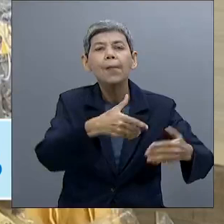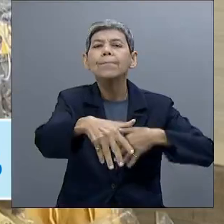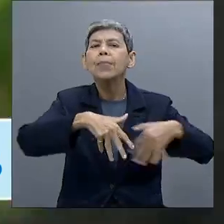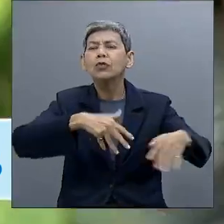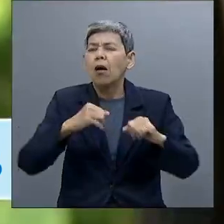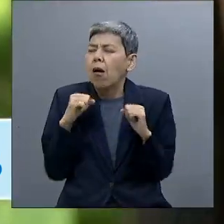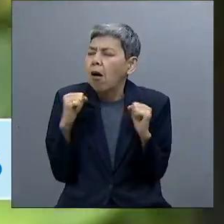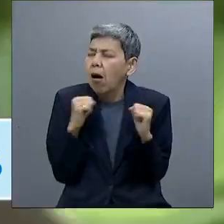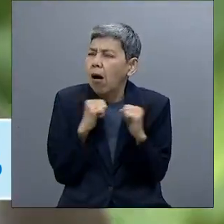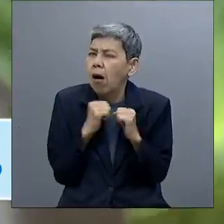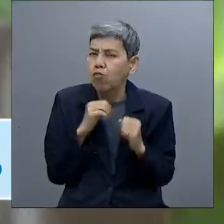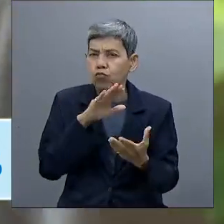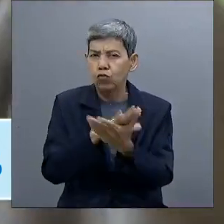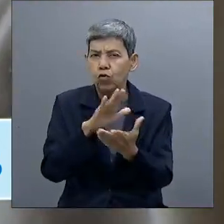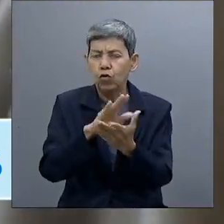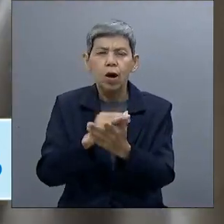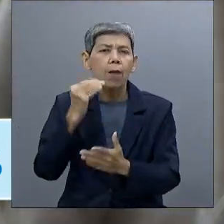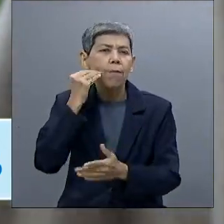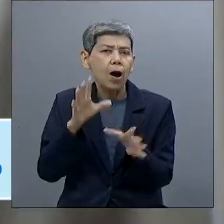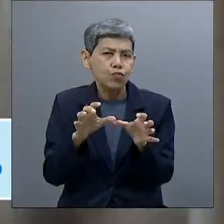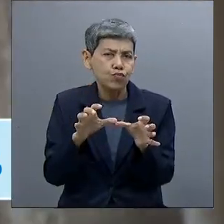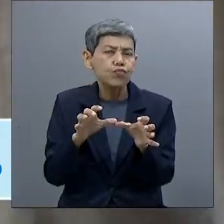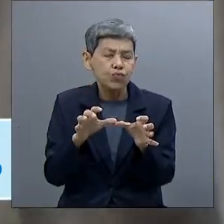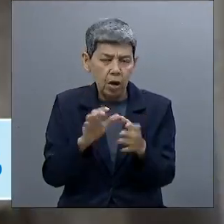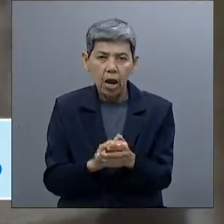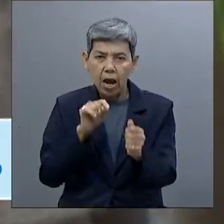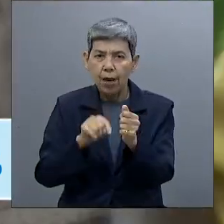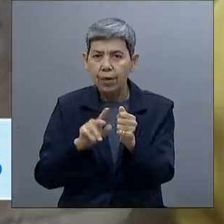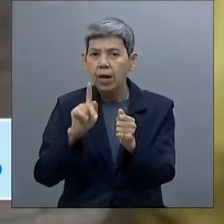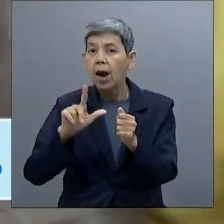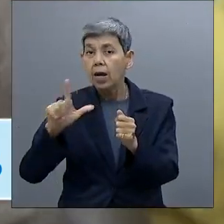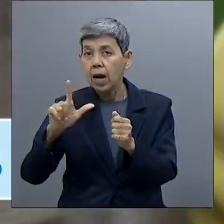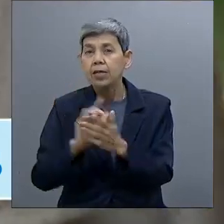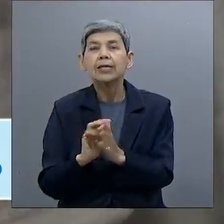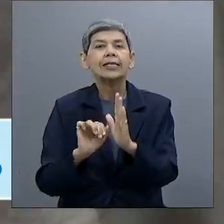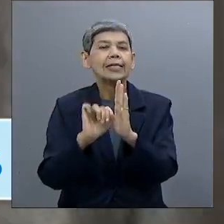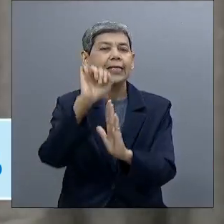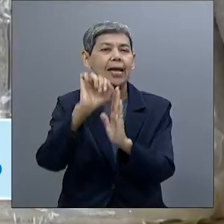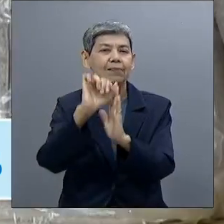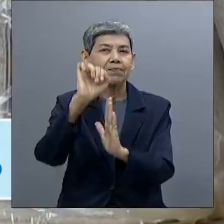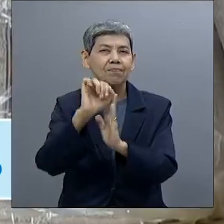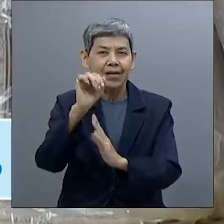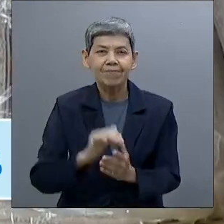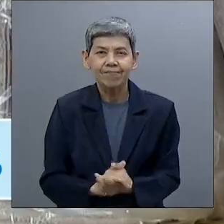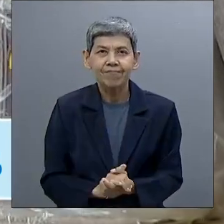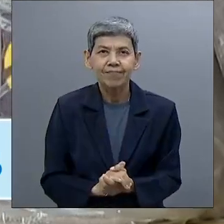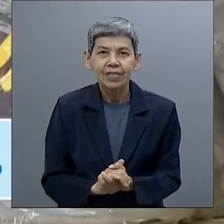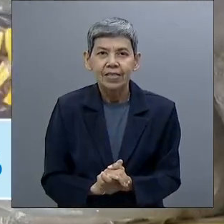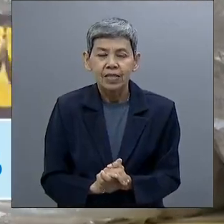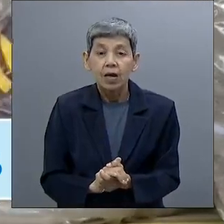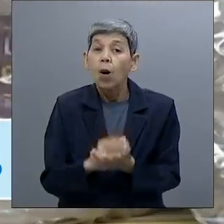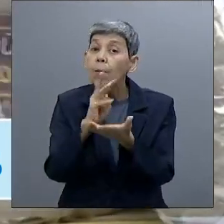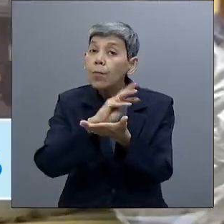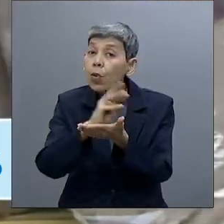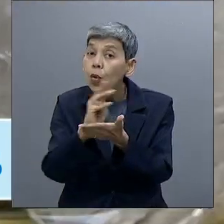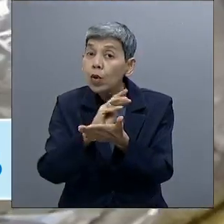สบภัยหนาวณโรงเรียนบ้านห้วยปูตำบลแม่แดดอำเภอกัลยาณิวัฒนาจังหวัดเชียงใหม่ค่ะสำหรับมูลนิ